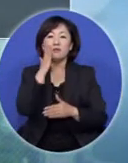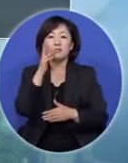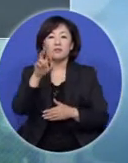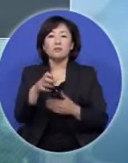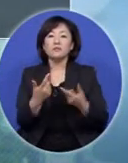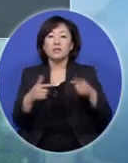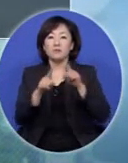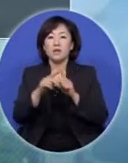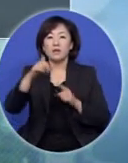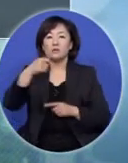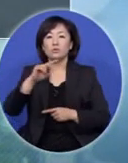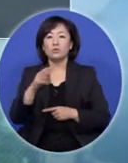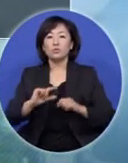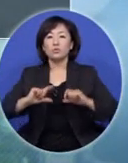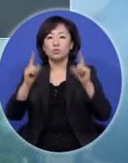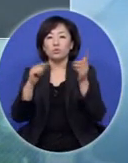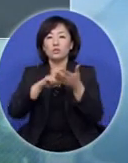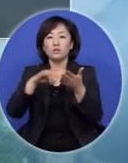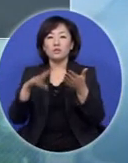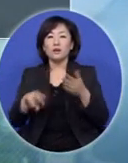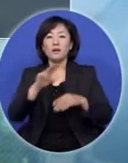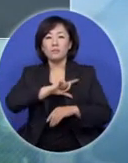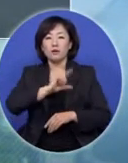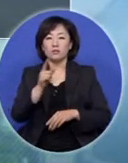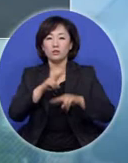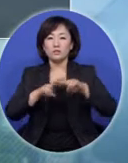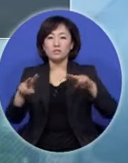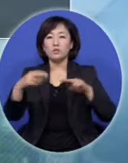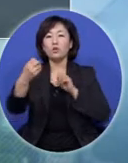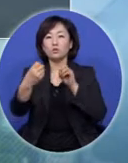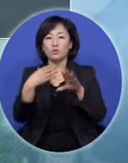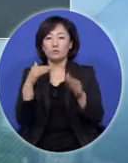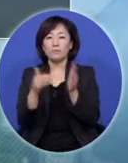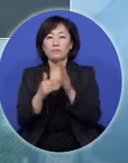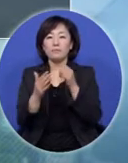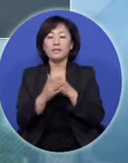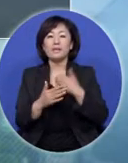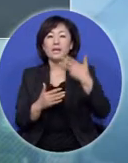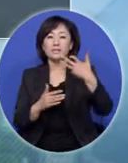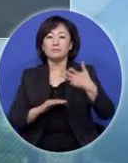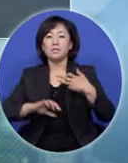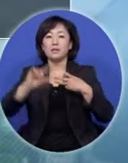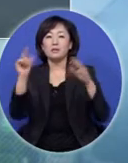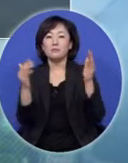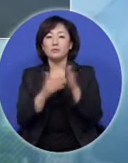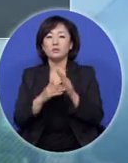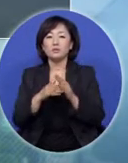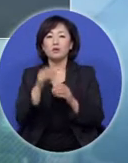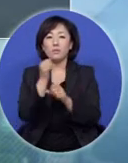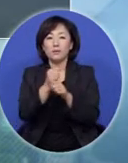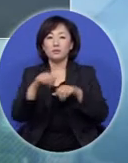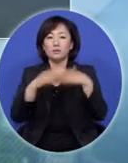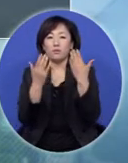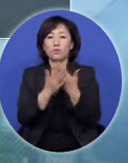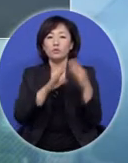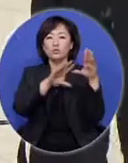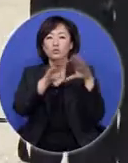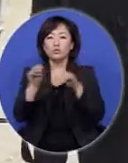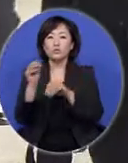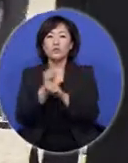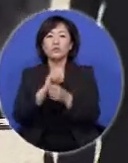동울산 세무서로부터 주류 제조 면허 취소 처분 통지를 받아 오는 14일부터 생산을 중단한다고